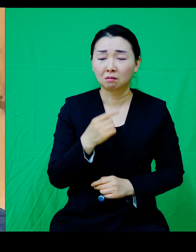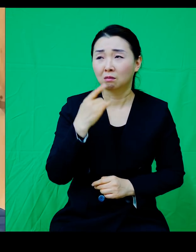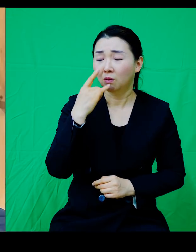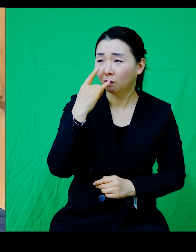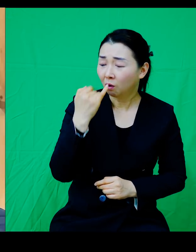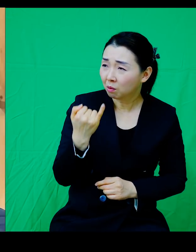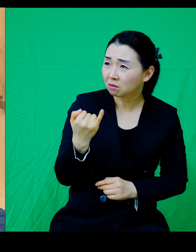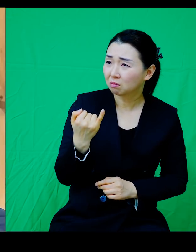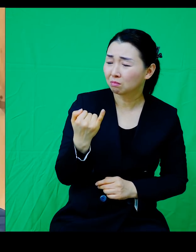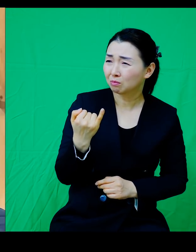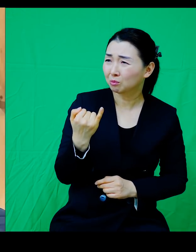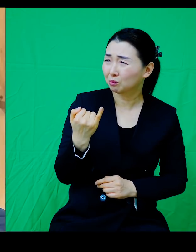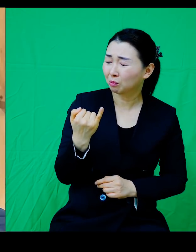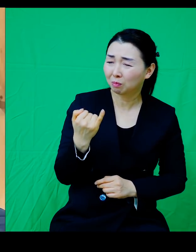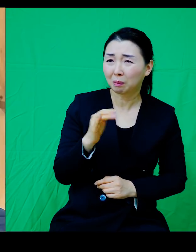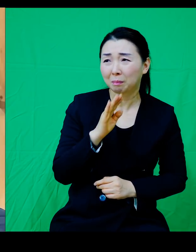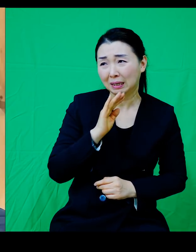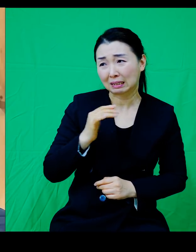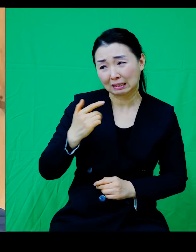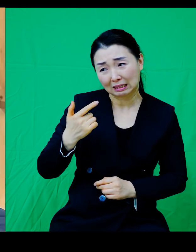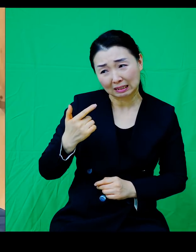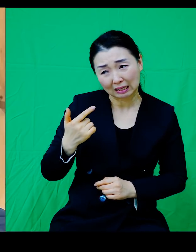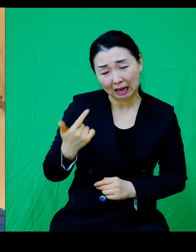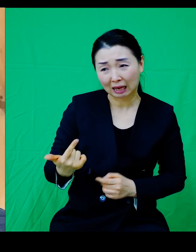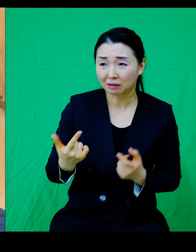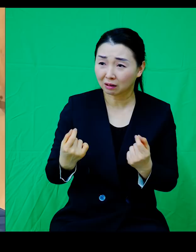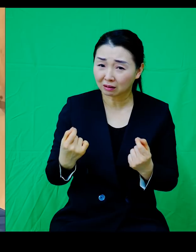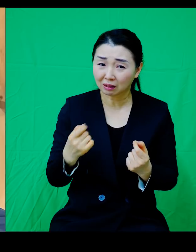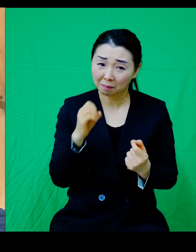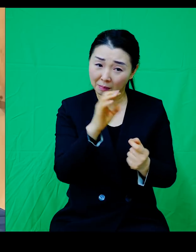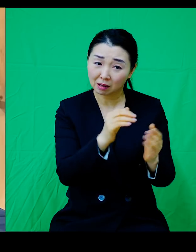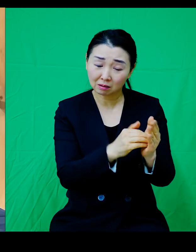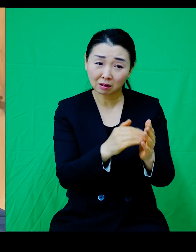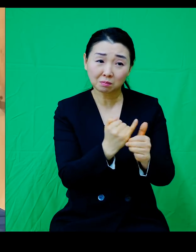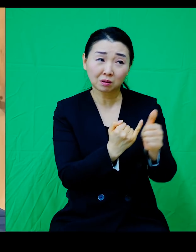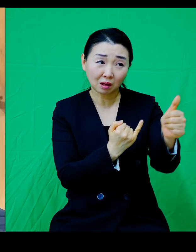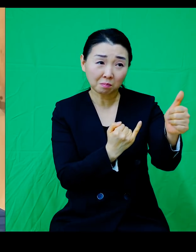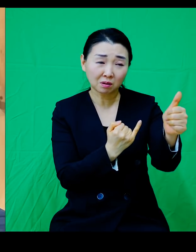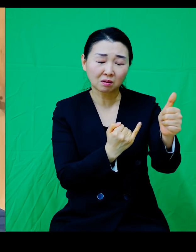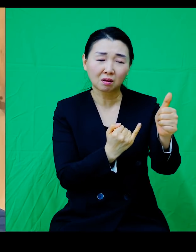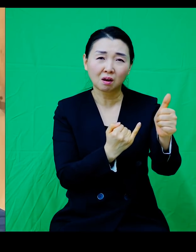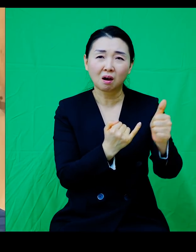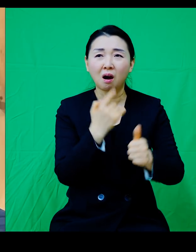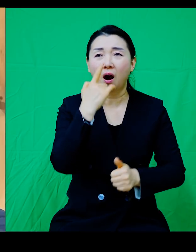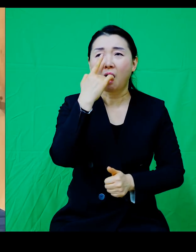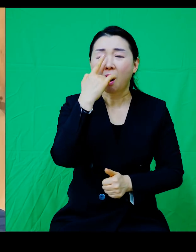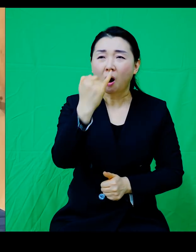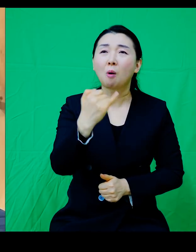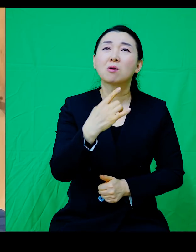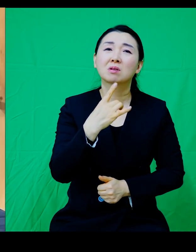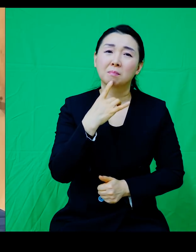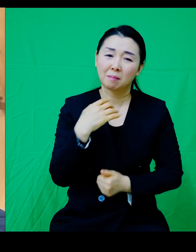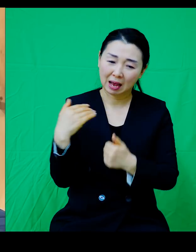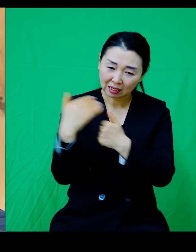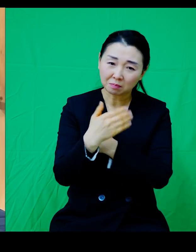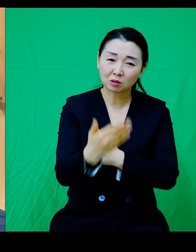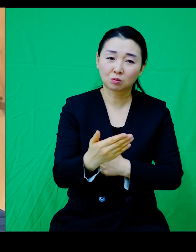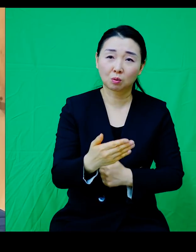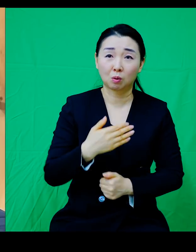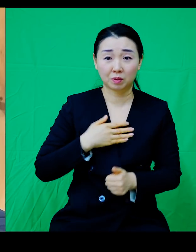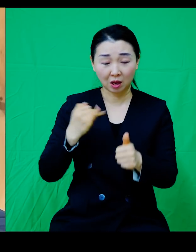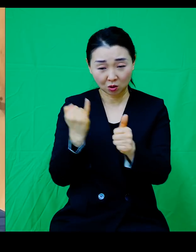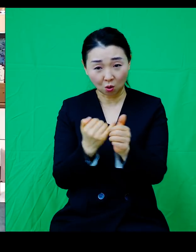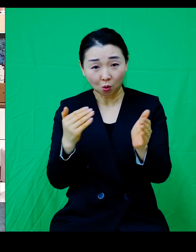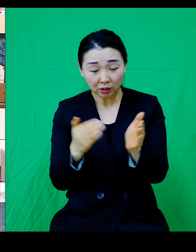대해서 어머니 좀 이런 거 같아라고 얘기하면은 본인 어머니니까 계속 이제 남편은 어머님을 감싸주는 거죠. 저는